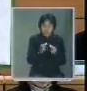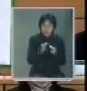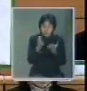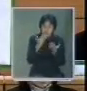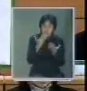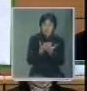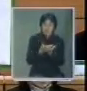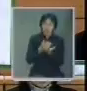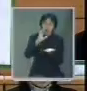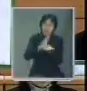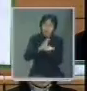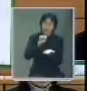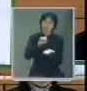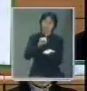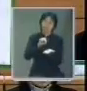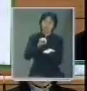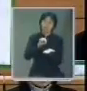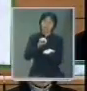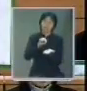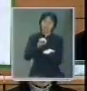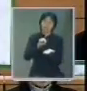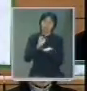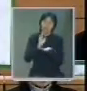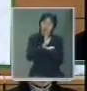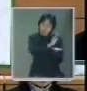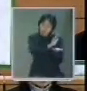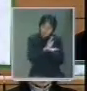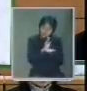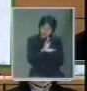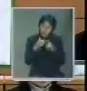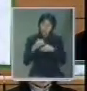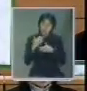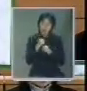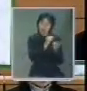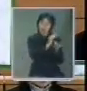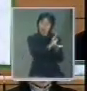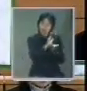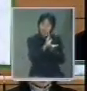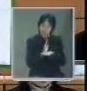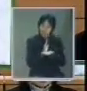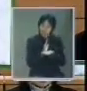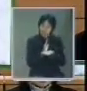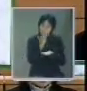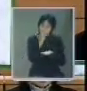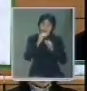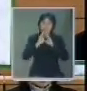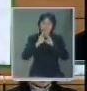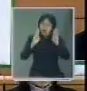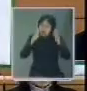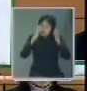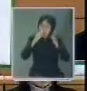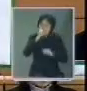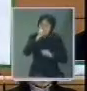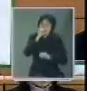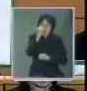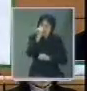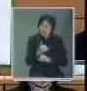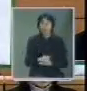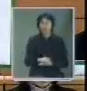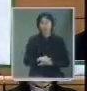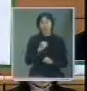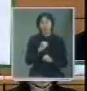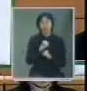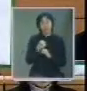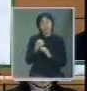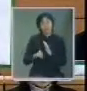งบที่ได้บริจาคเข้าพรรคหมายถึงไม่เปิดเผยจำคุก3ปีปรับ3เท่า